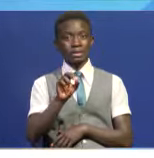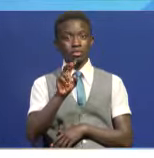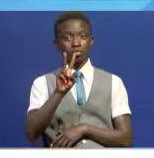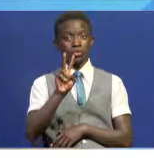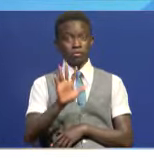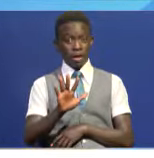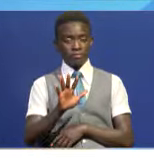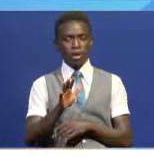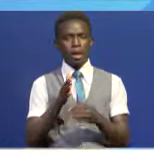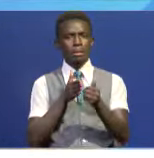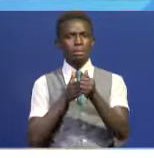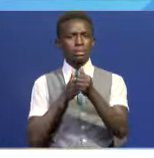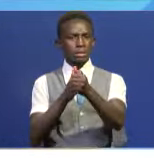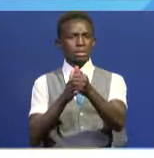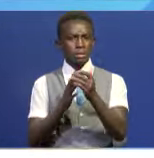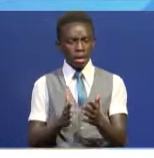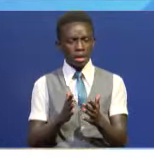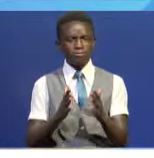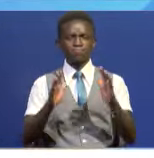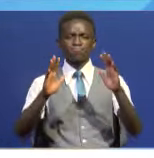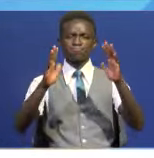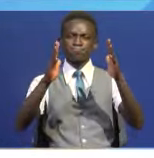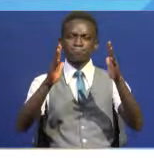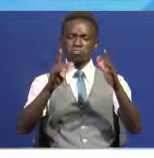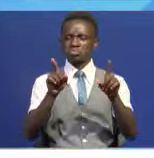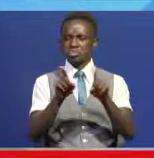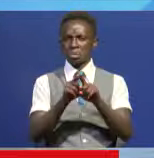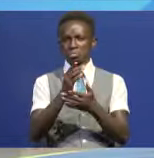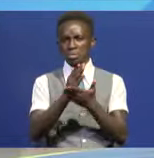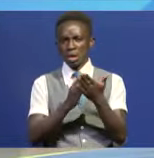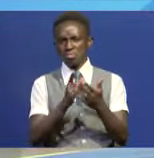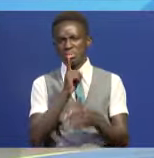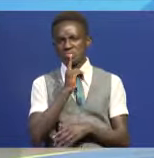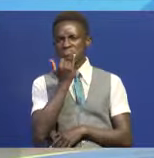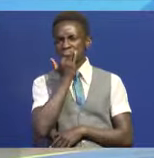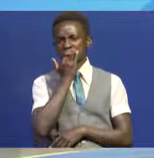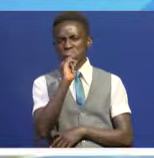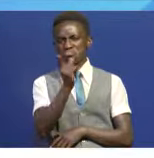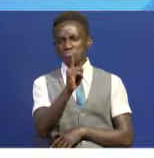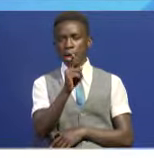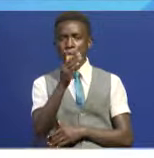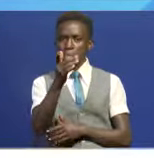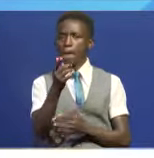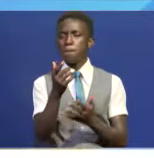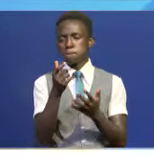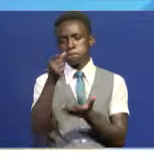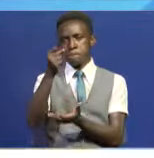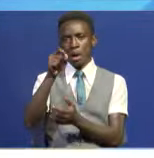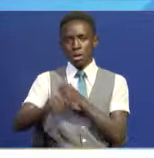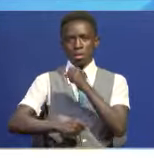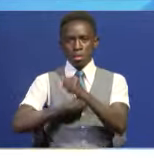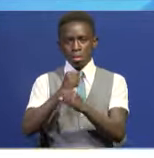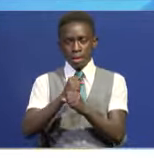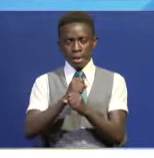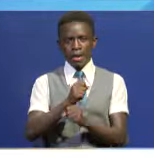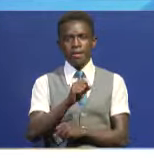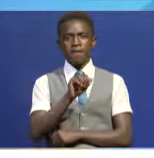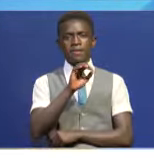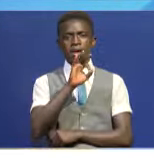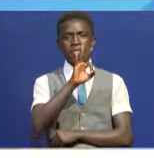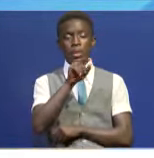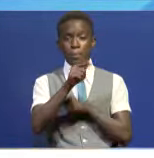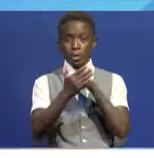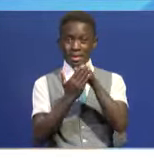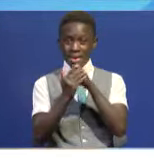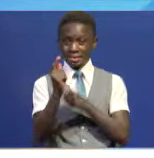basi viongozi wamesifu na kukosoa kwa kiwango sawia bajeti ya mwaka huu ya shilingi trilioni